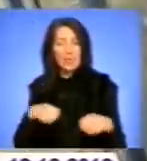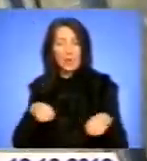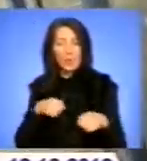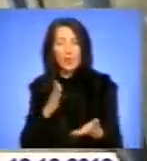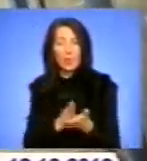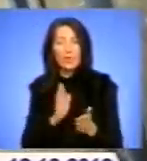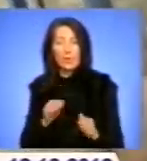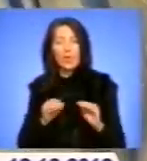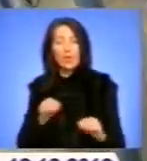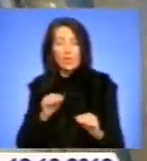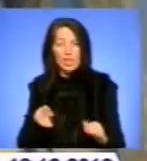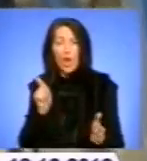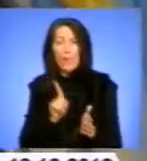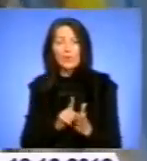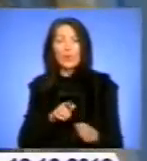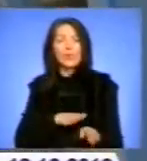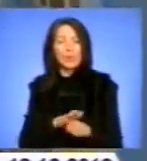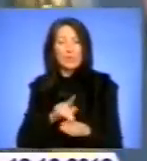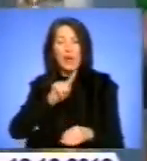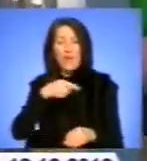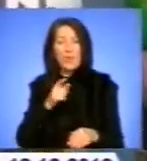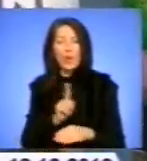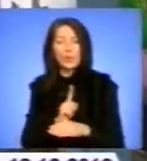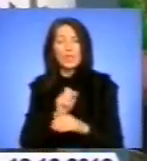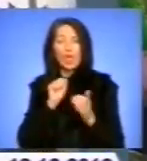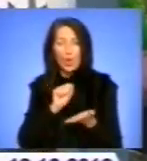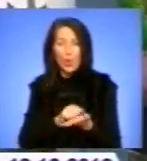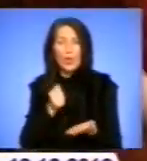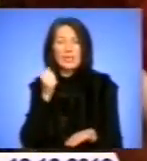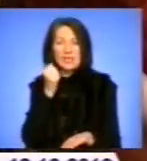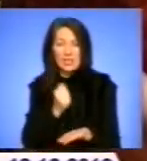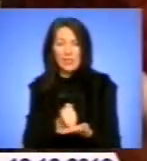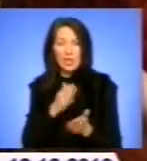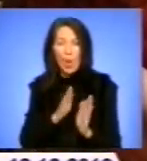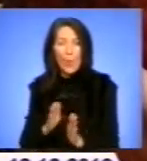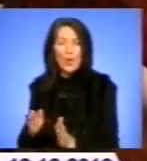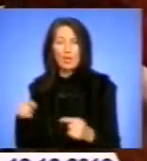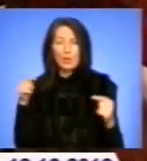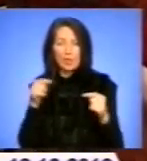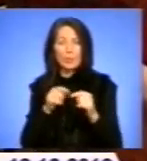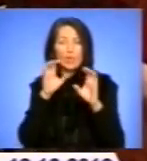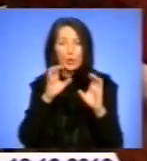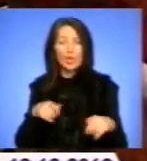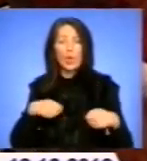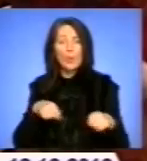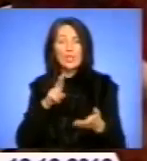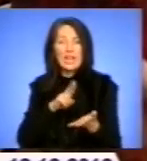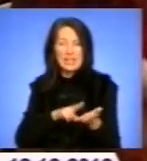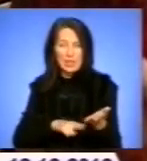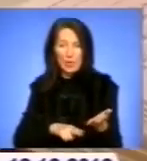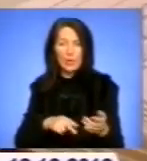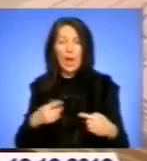цьому обов'язково дотримуватися вимог нормативних документів, затверджених у порядку, встановленому законодавством. Продаж ліцензованих